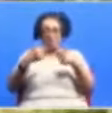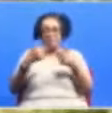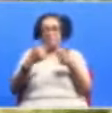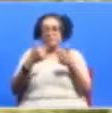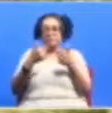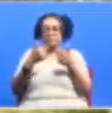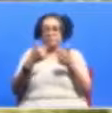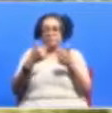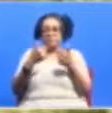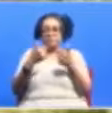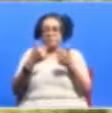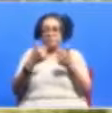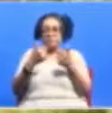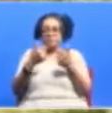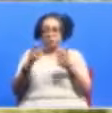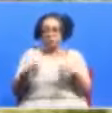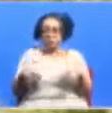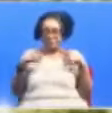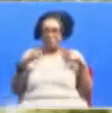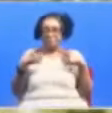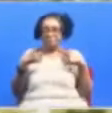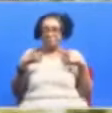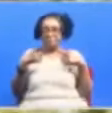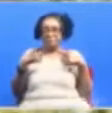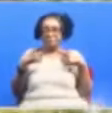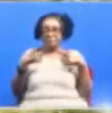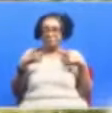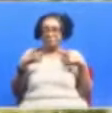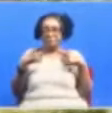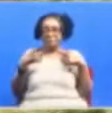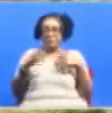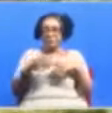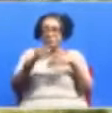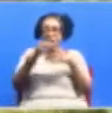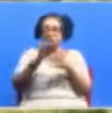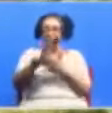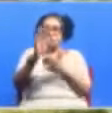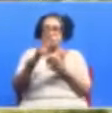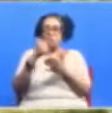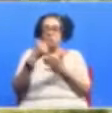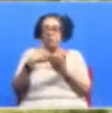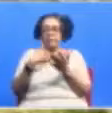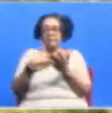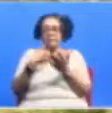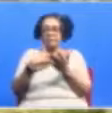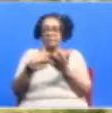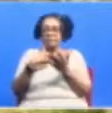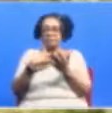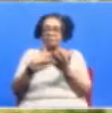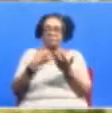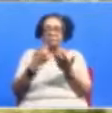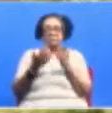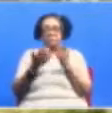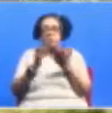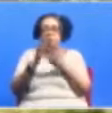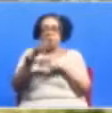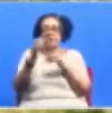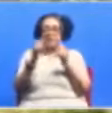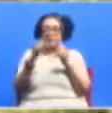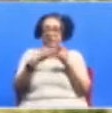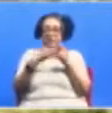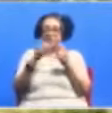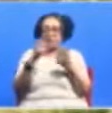kazi waweze kujikimu kimaisha, especially wale ambao wako na umri wa miaka zaidi ya